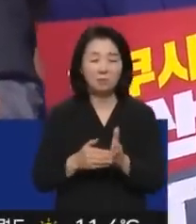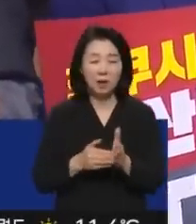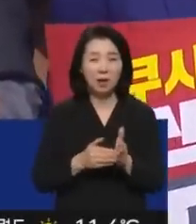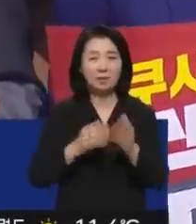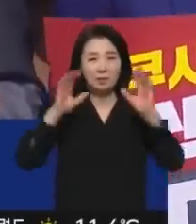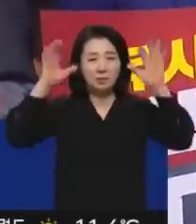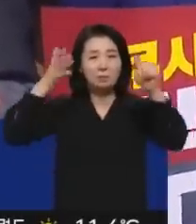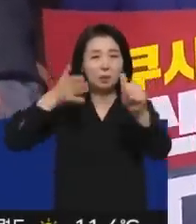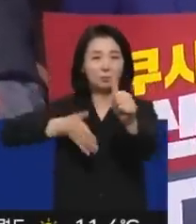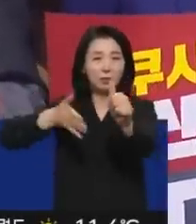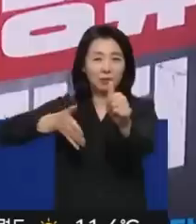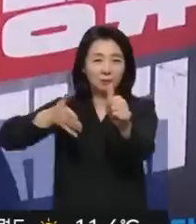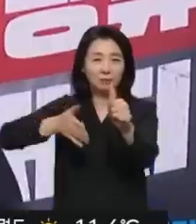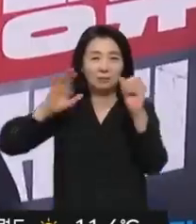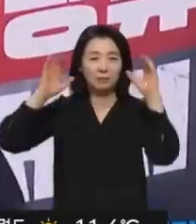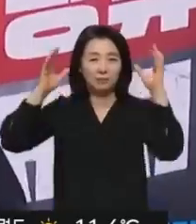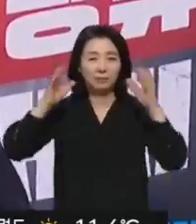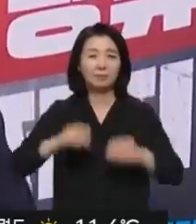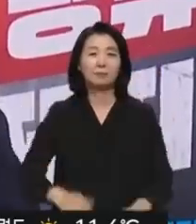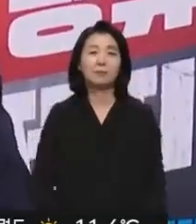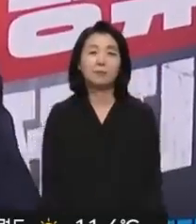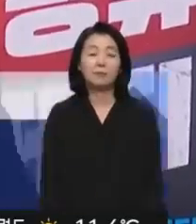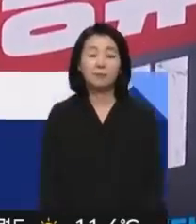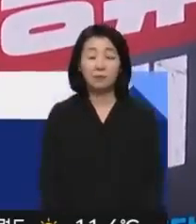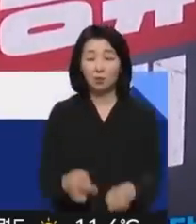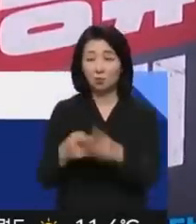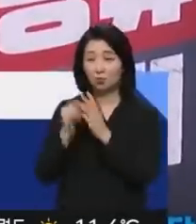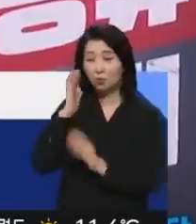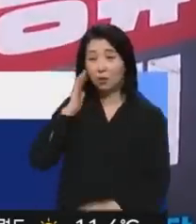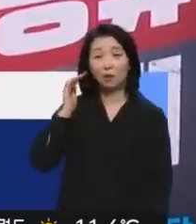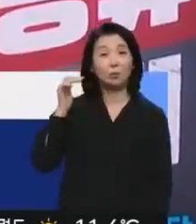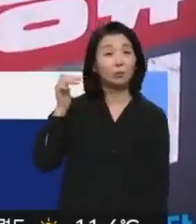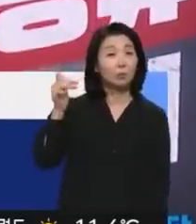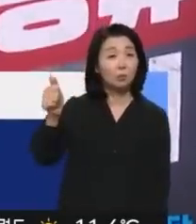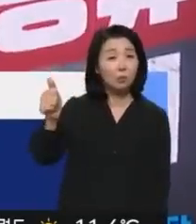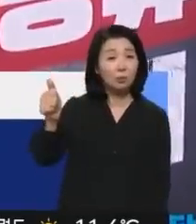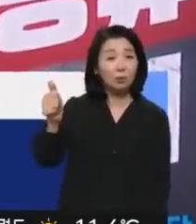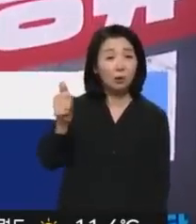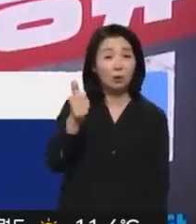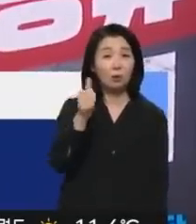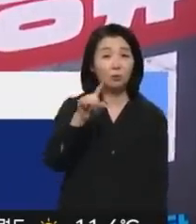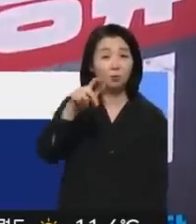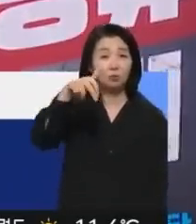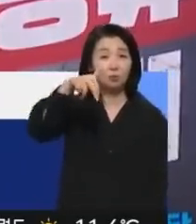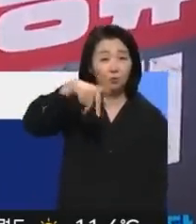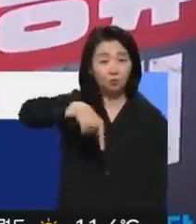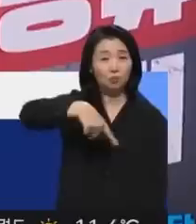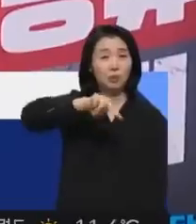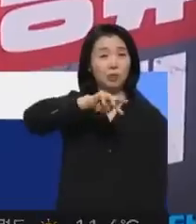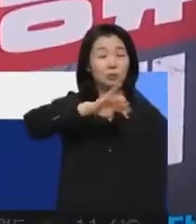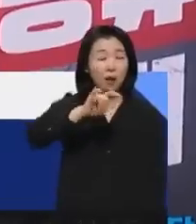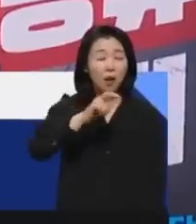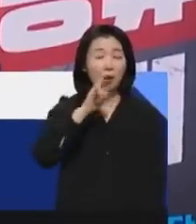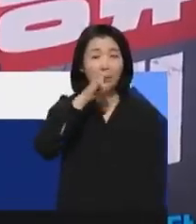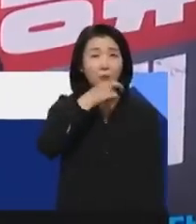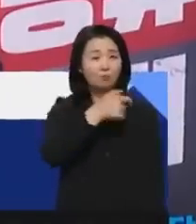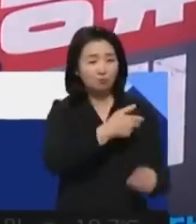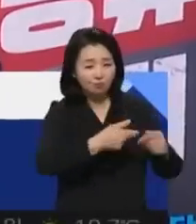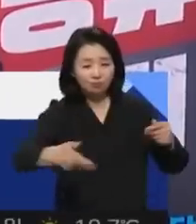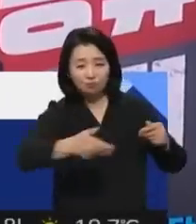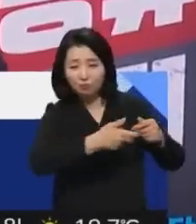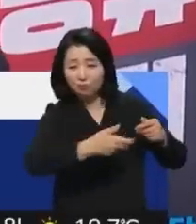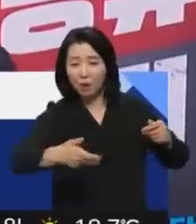박수 부탁드립니다. 윤석열 대통령은 후쿠시마 원전 오염수 해양